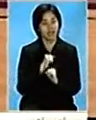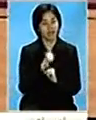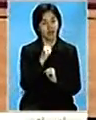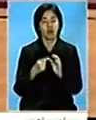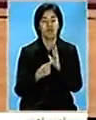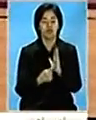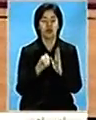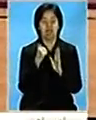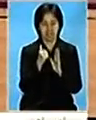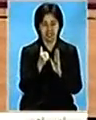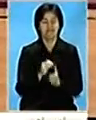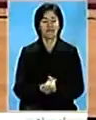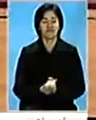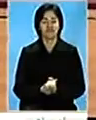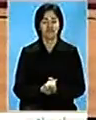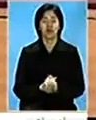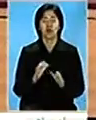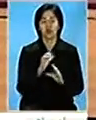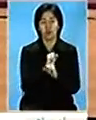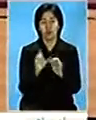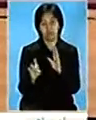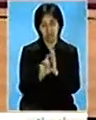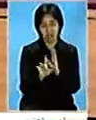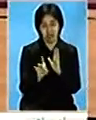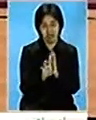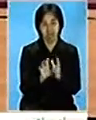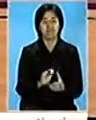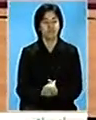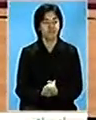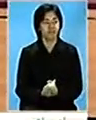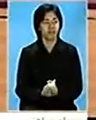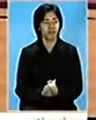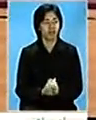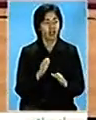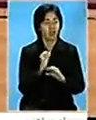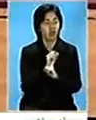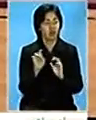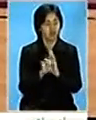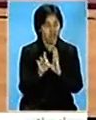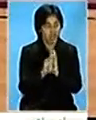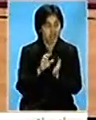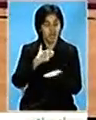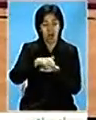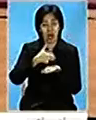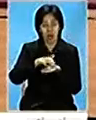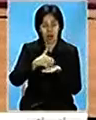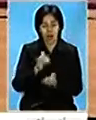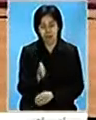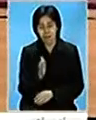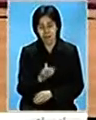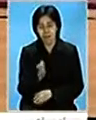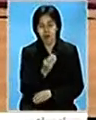ในทางที่ดีด้วยนะคะสุดท้ายการท่านประธานที่จะพูดนะคะเร็วๆเพื่อจะ